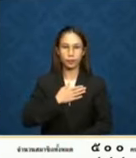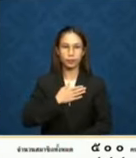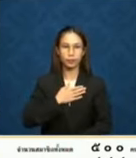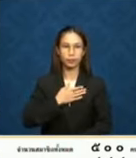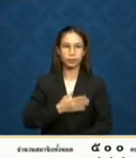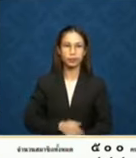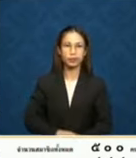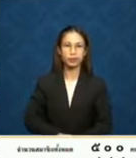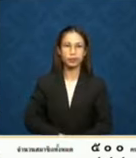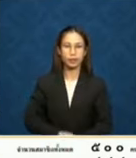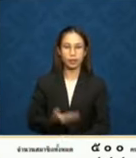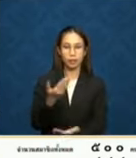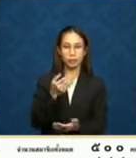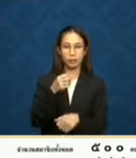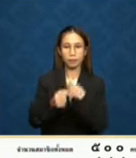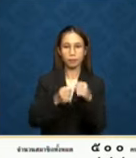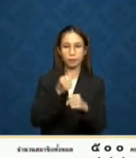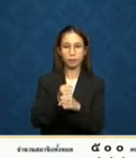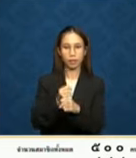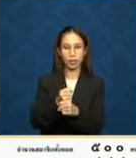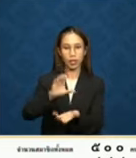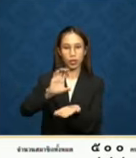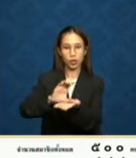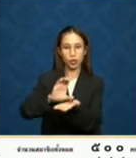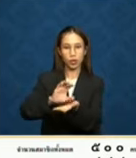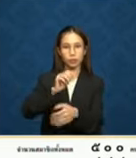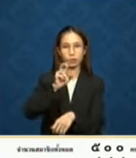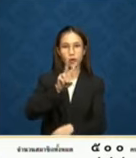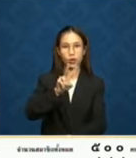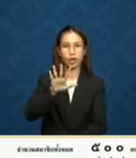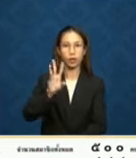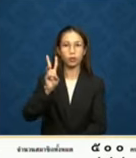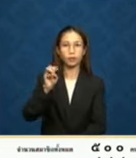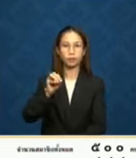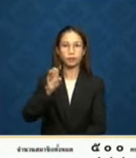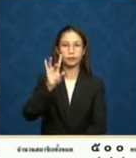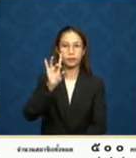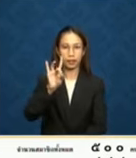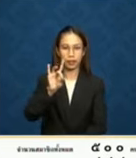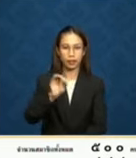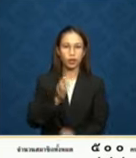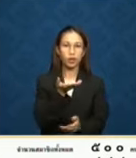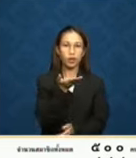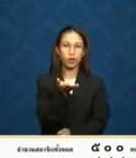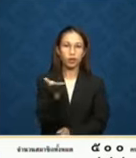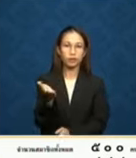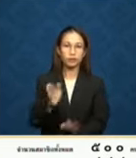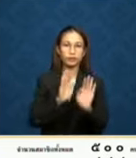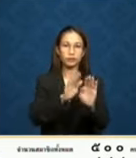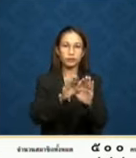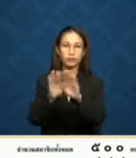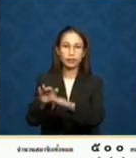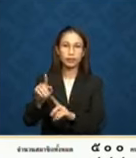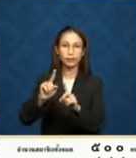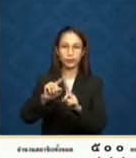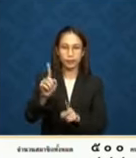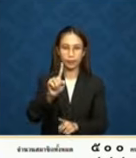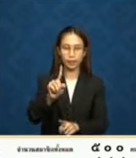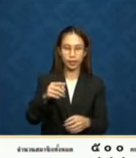ื่อในงบประมาณปี 2,568ก็ขอฝากไปถึงกั